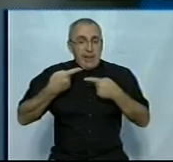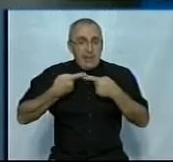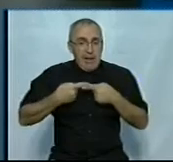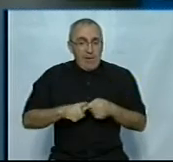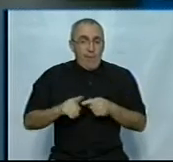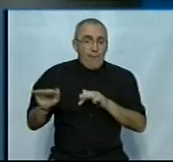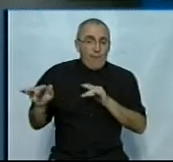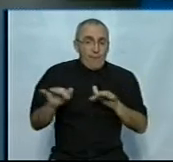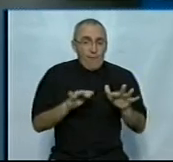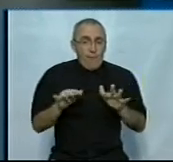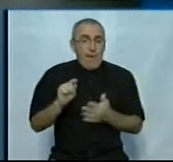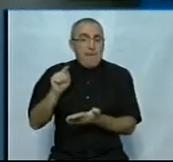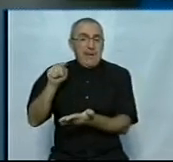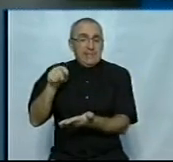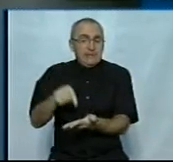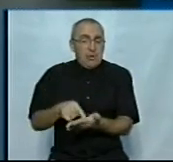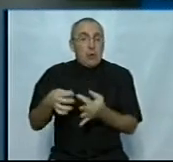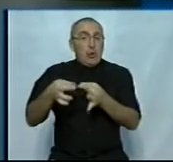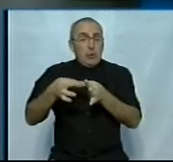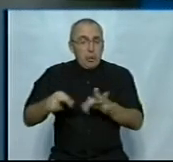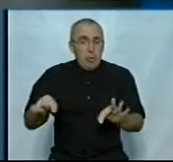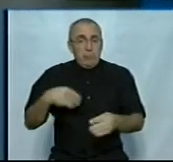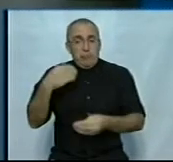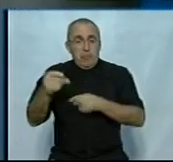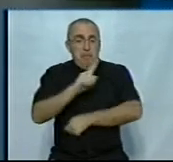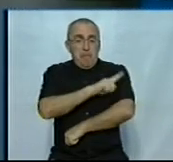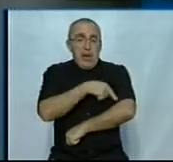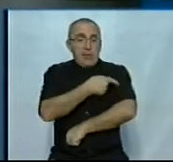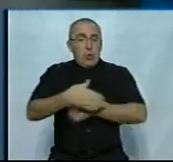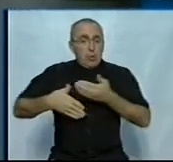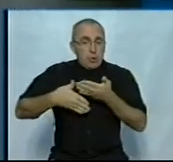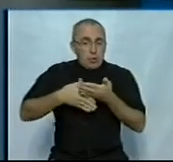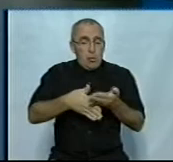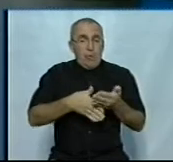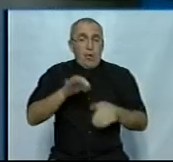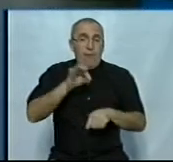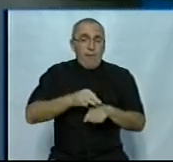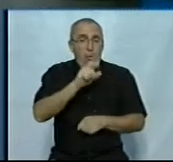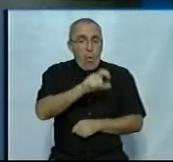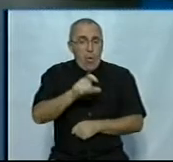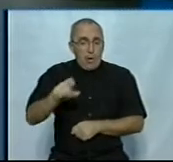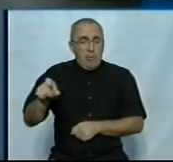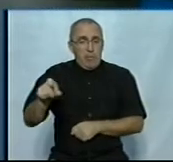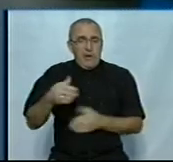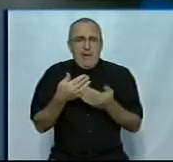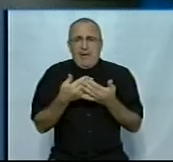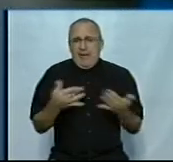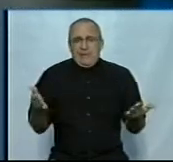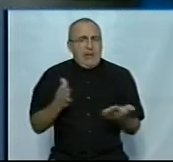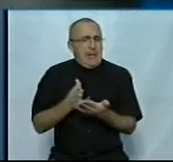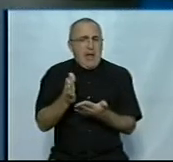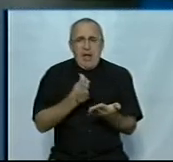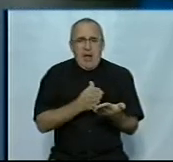технологія, функціональне призначення дозволяє надавати медичну допомогу хворим різних